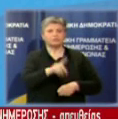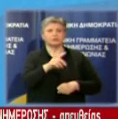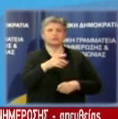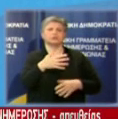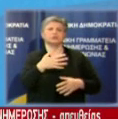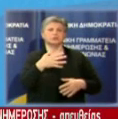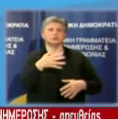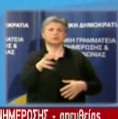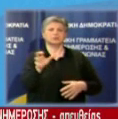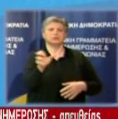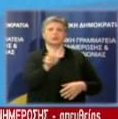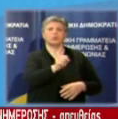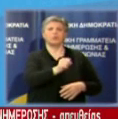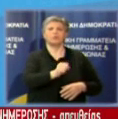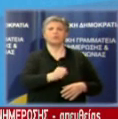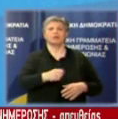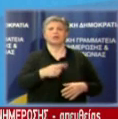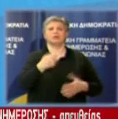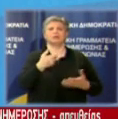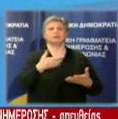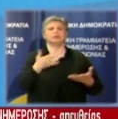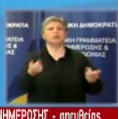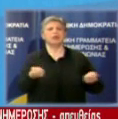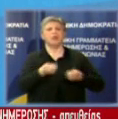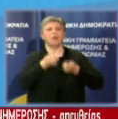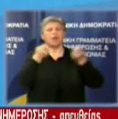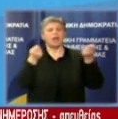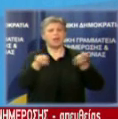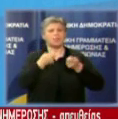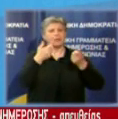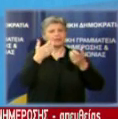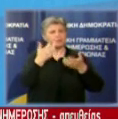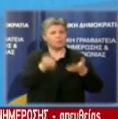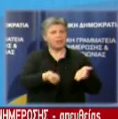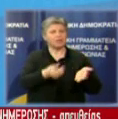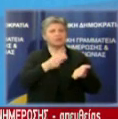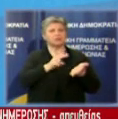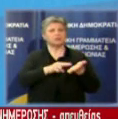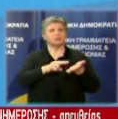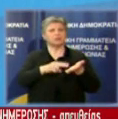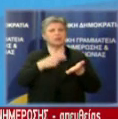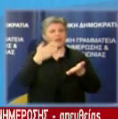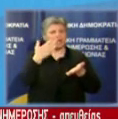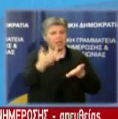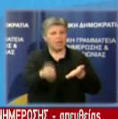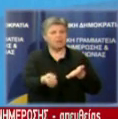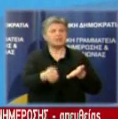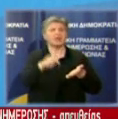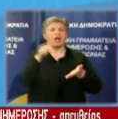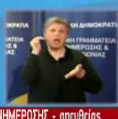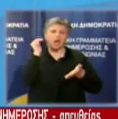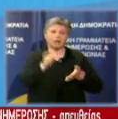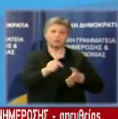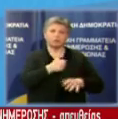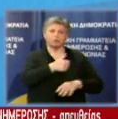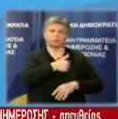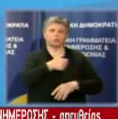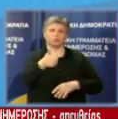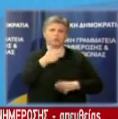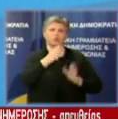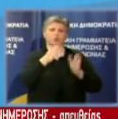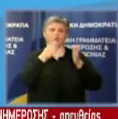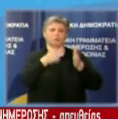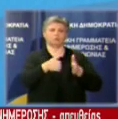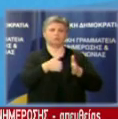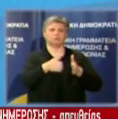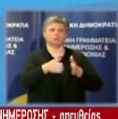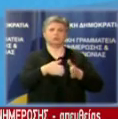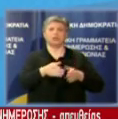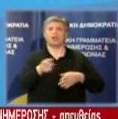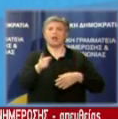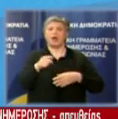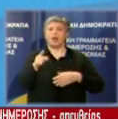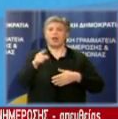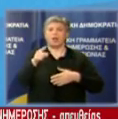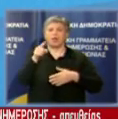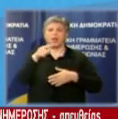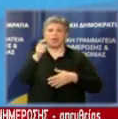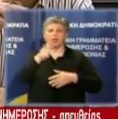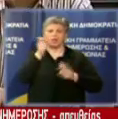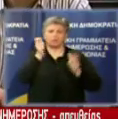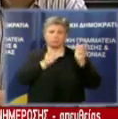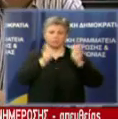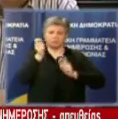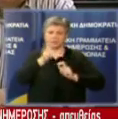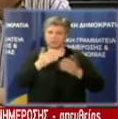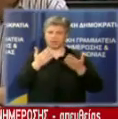θα παίρνει, ανάλογα με το επάγγελμά του και ανάλογα με το ταμείο το οποίο πληρώνει, την σύνταξη από το ασφαλιστικό του ταμείο.